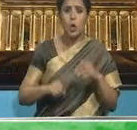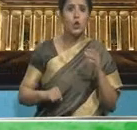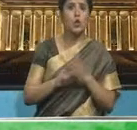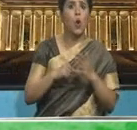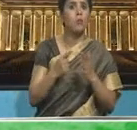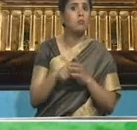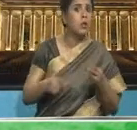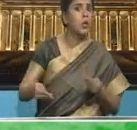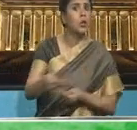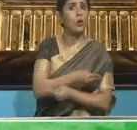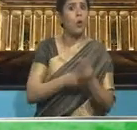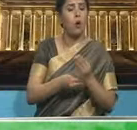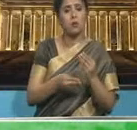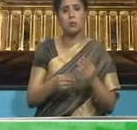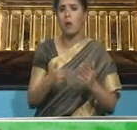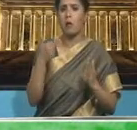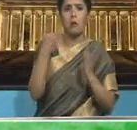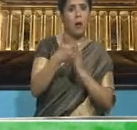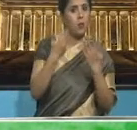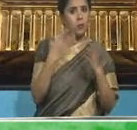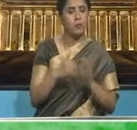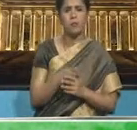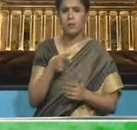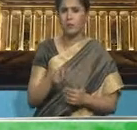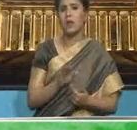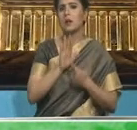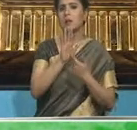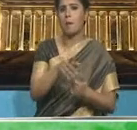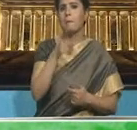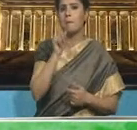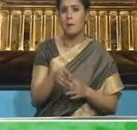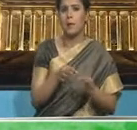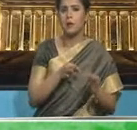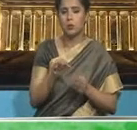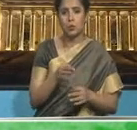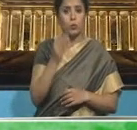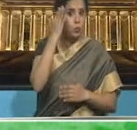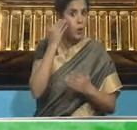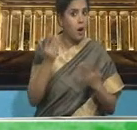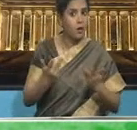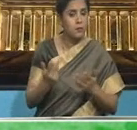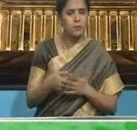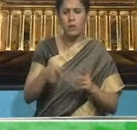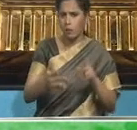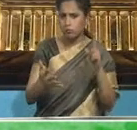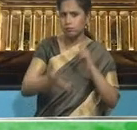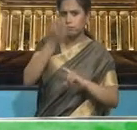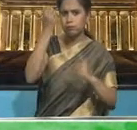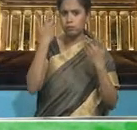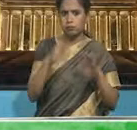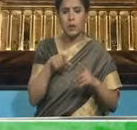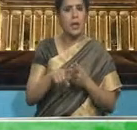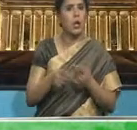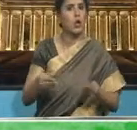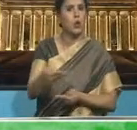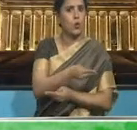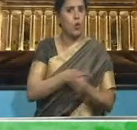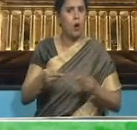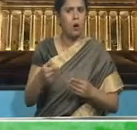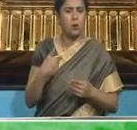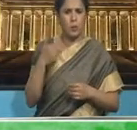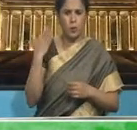अर्थव्यवस्था बन गया। ये उल्लेख करना जरूरी है कि ये उपलब्धि आर्थिक अनिश्चितता